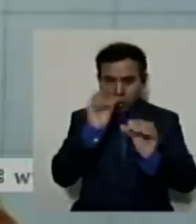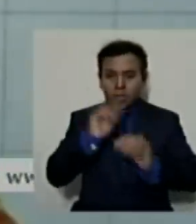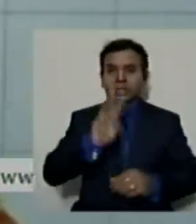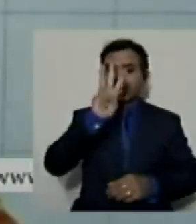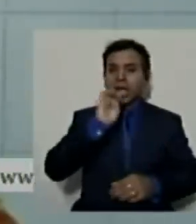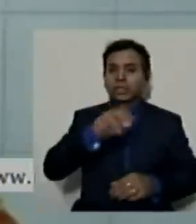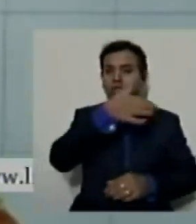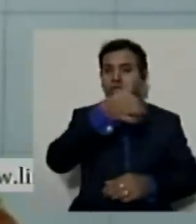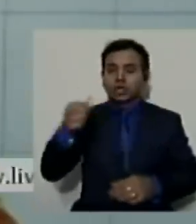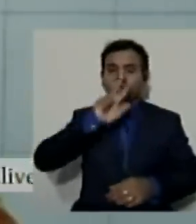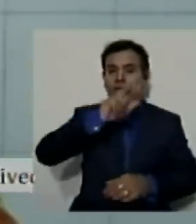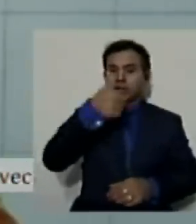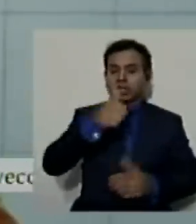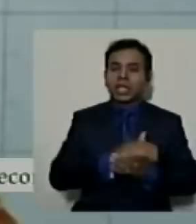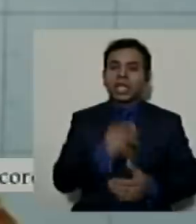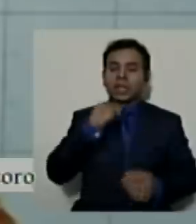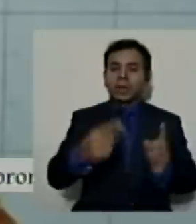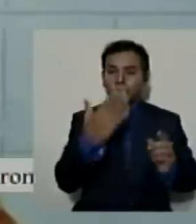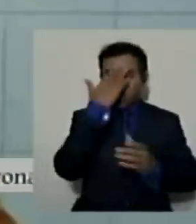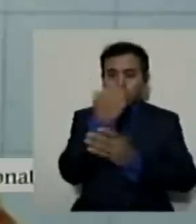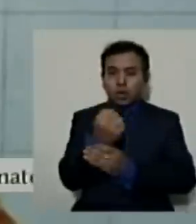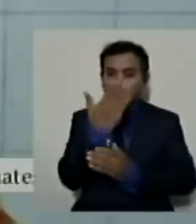জন। এ পর্যন্ত শনাক্ত